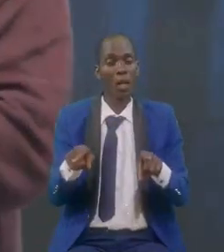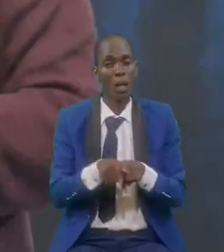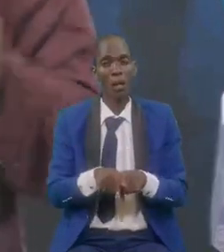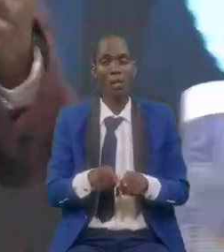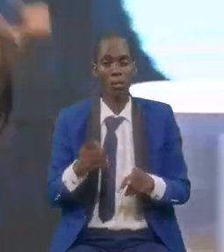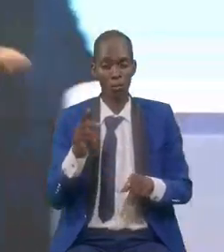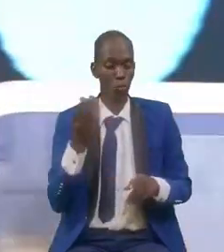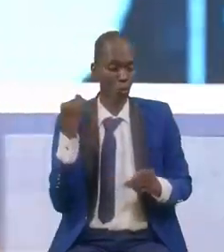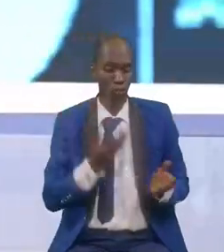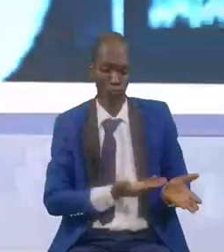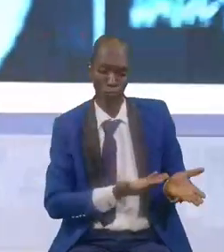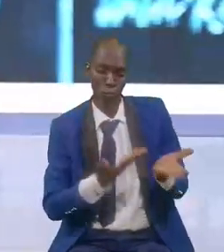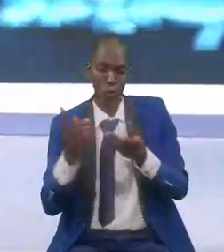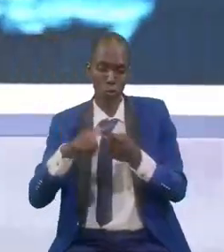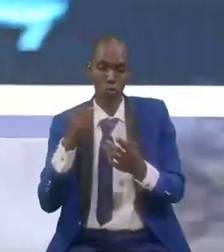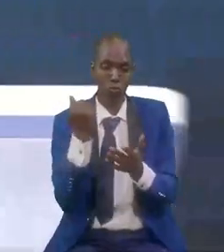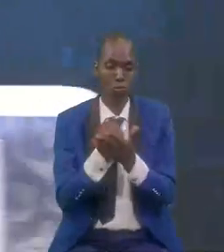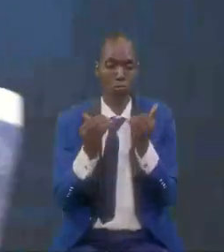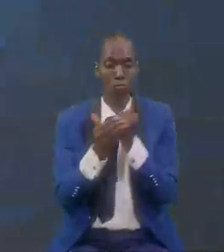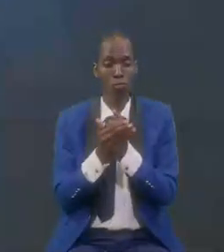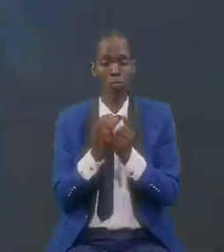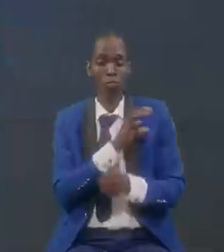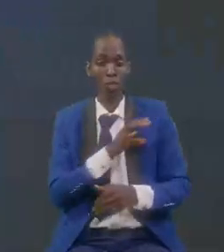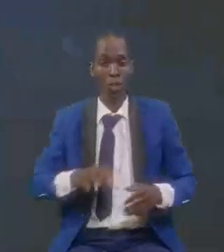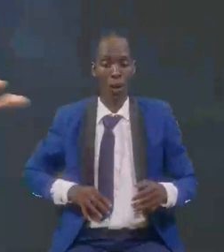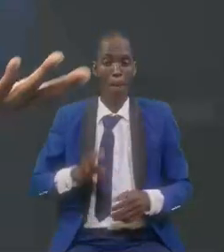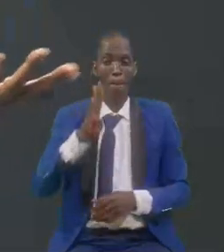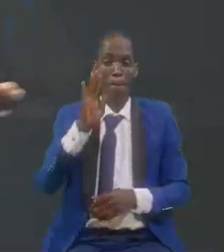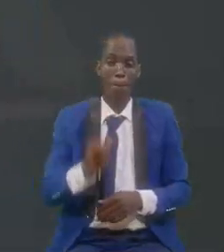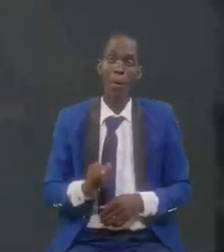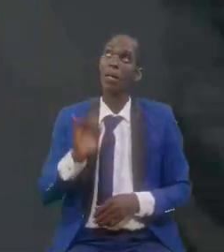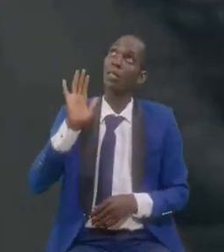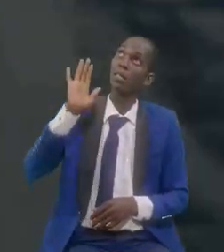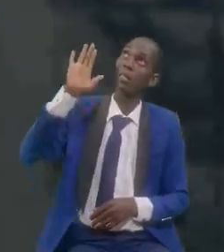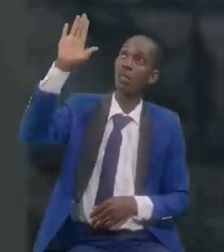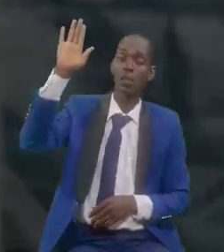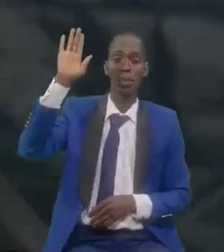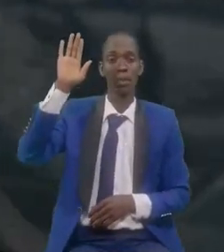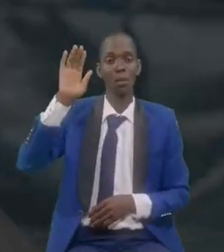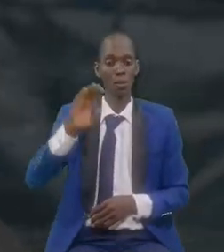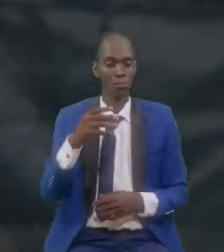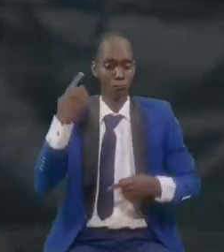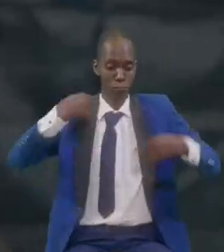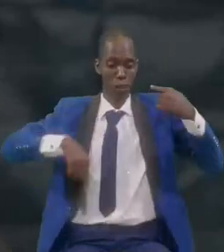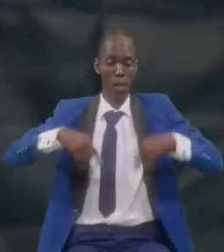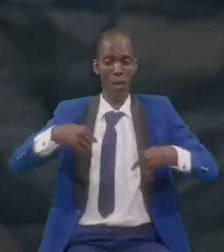on allait le crucifier, par ses maîtrisures, nous sommes guéris.